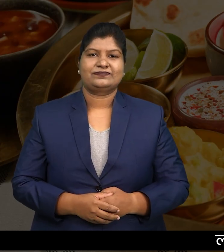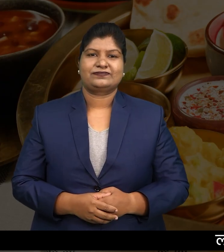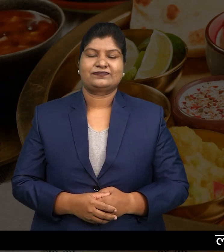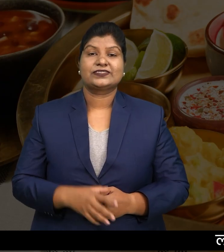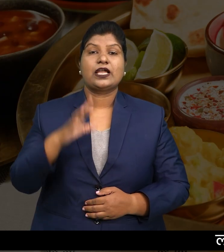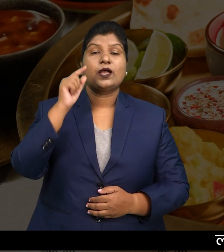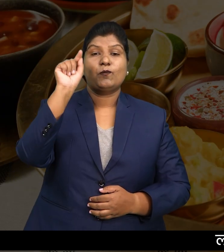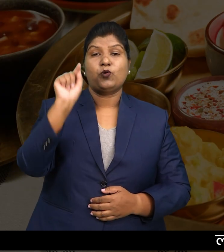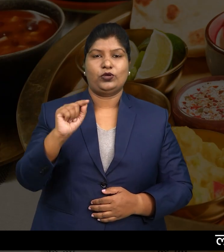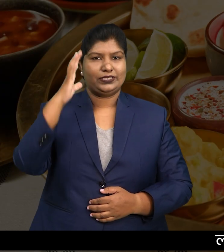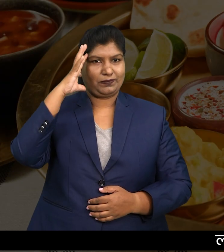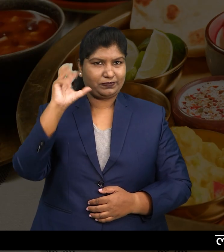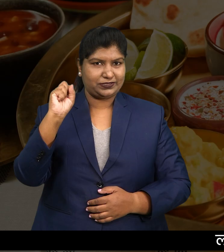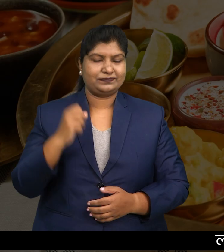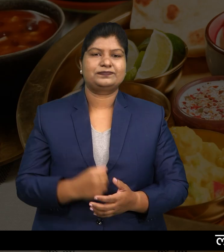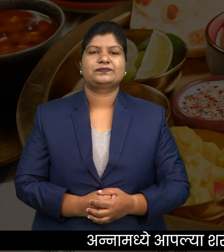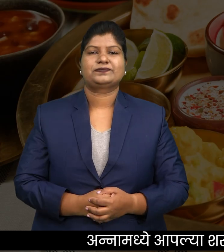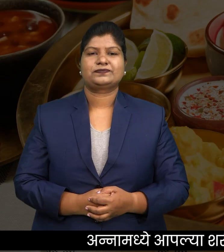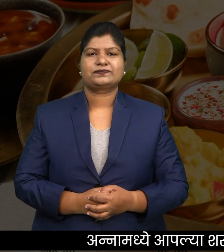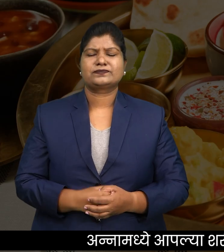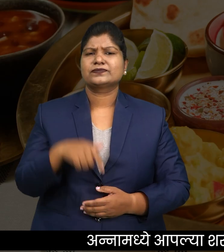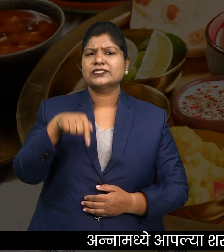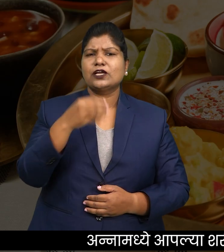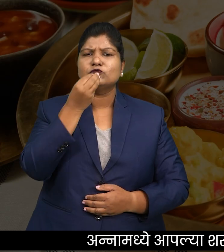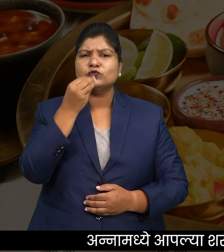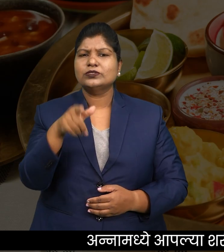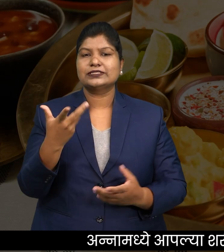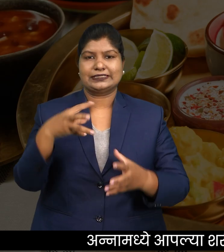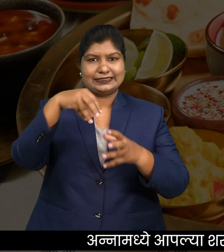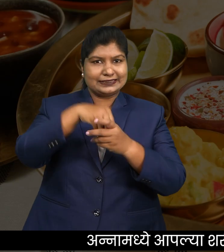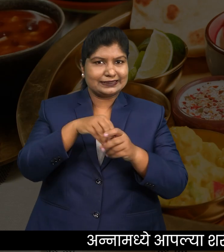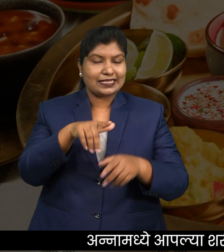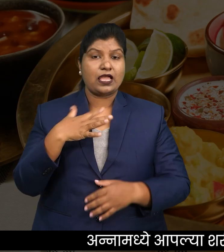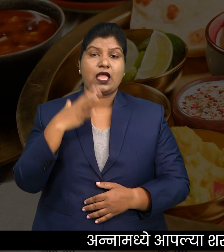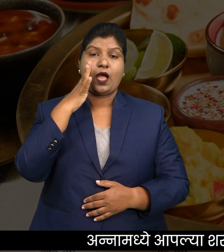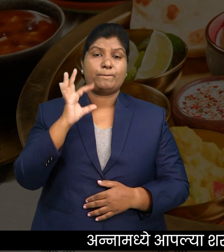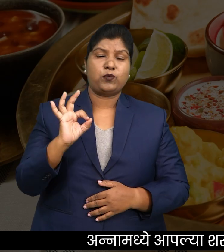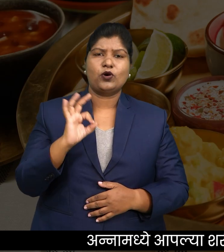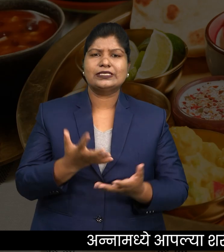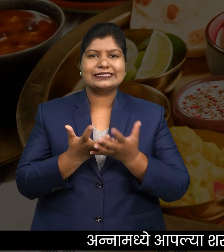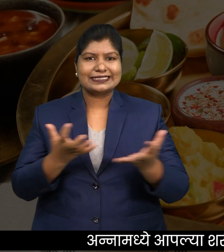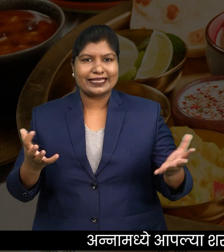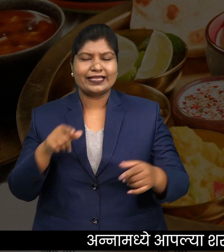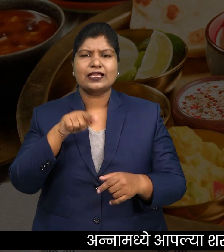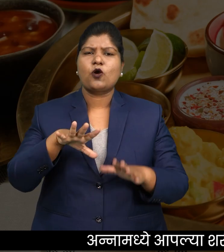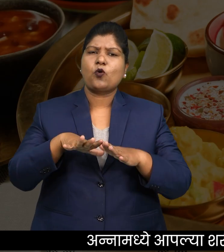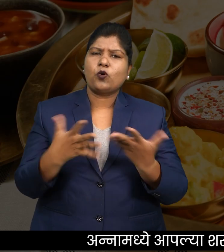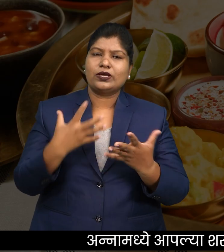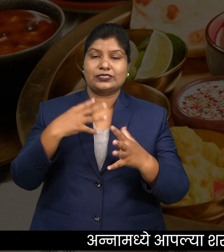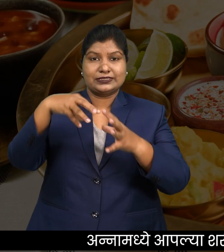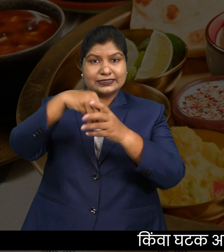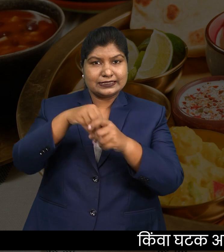लक्षात ठेवण्याच्या गोष्टी. अन्नामध्ये आपल्या शरीरासाठी आवश्यक असलेले महत्त्वाचे